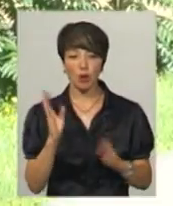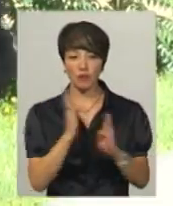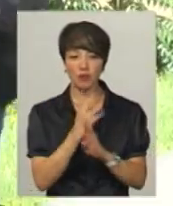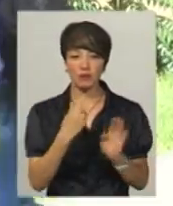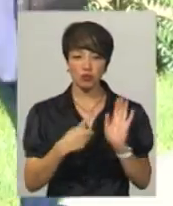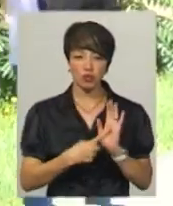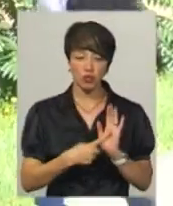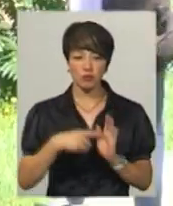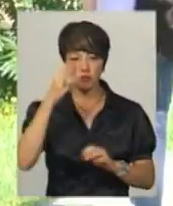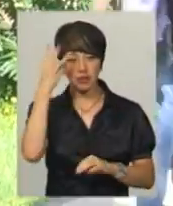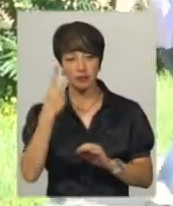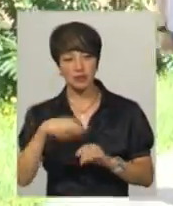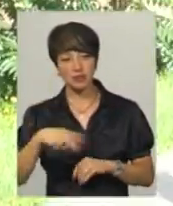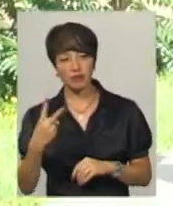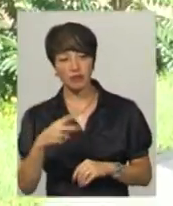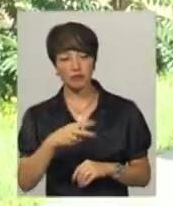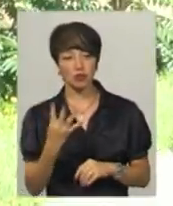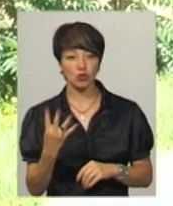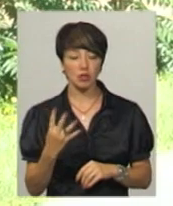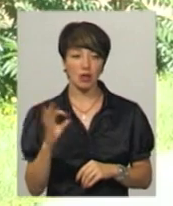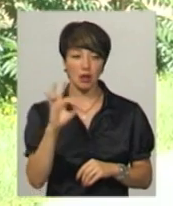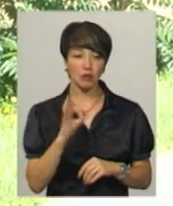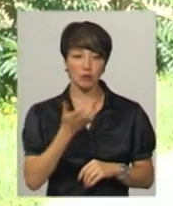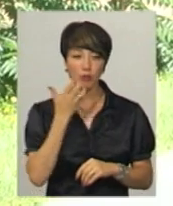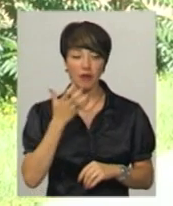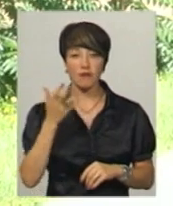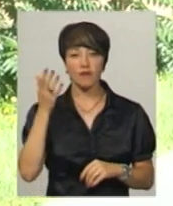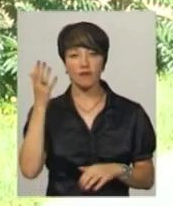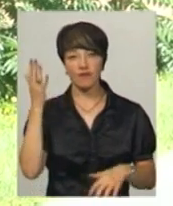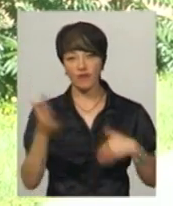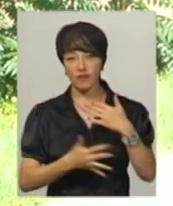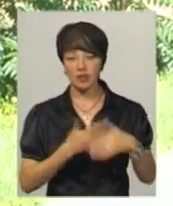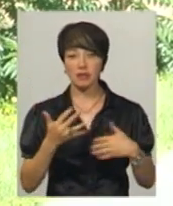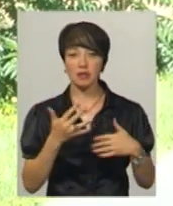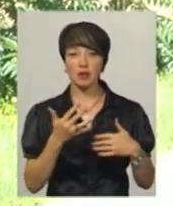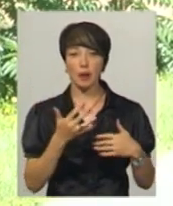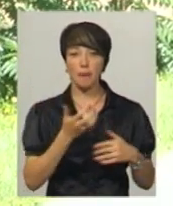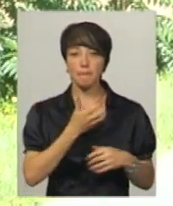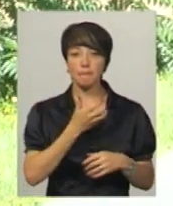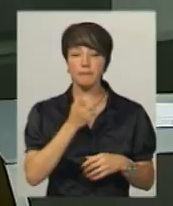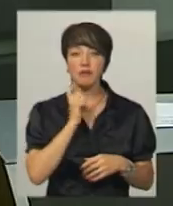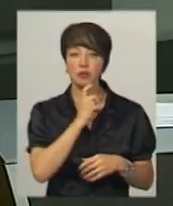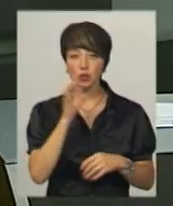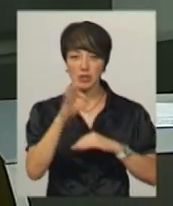26, у Хмельницькому 22-24 градуси тепла. Вітер північно-західний 3-8 метрів за секунду.